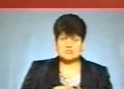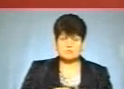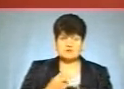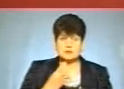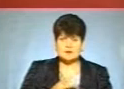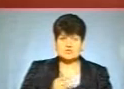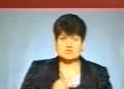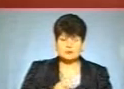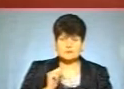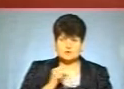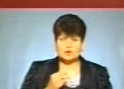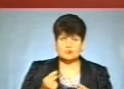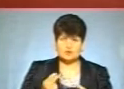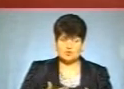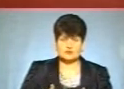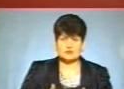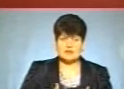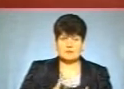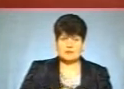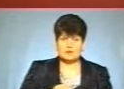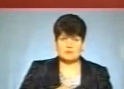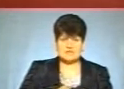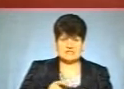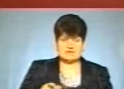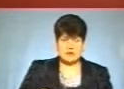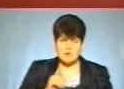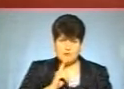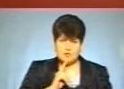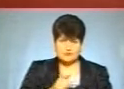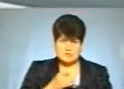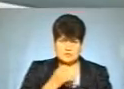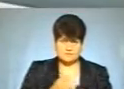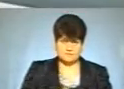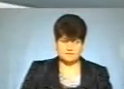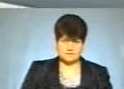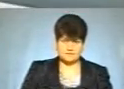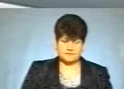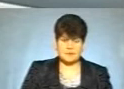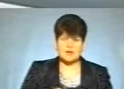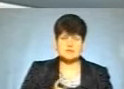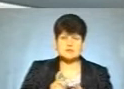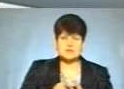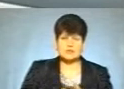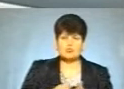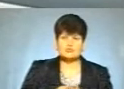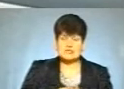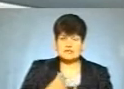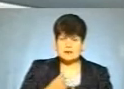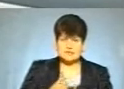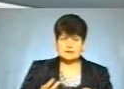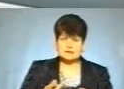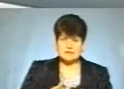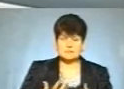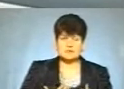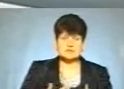щоб зекономити кошти на виплату цим працівникам. Але поки що вони навіть не повідомлені. Значить, зайти в бюджетний рік новий треба вже з цим